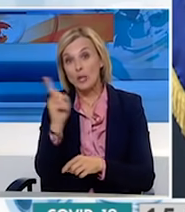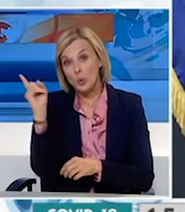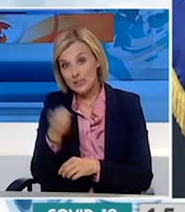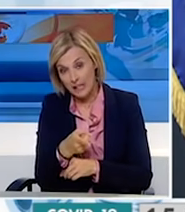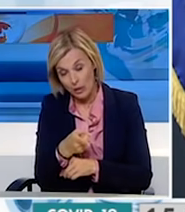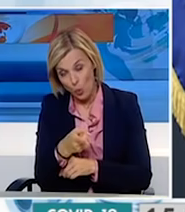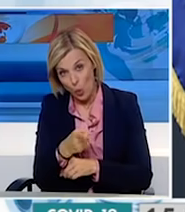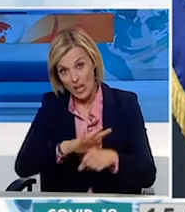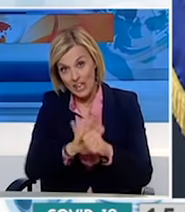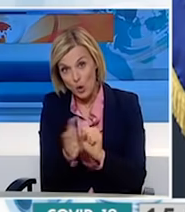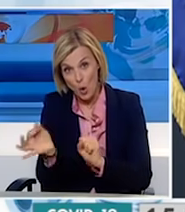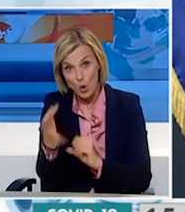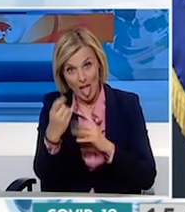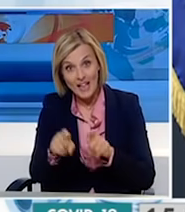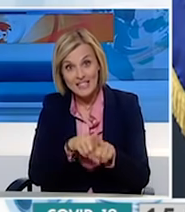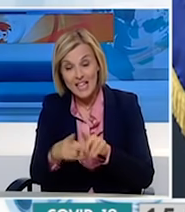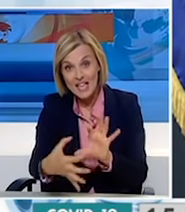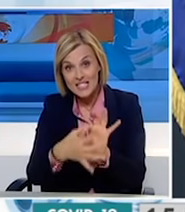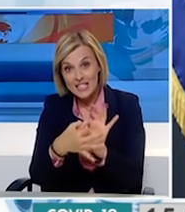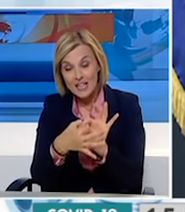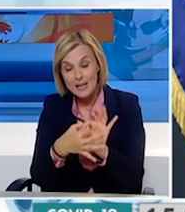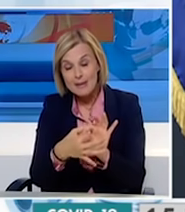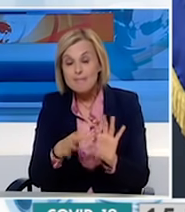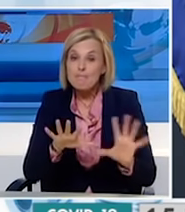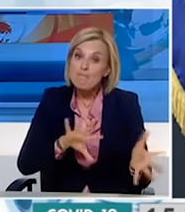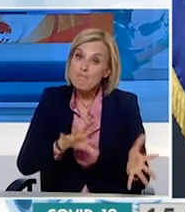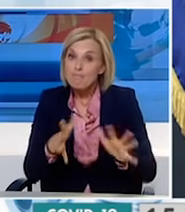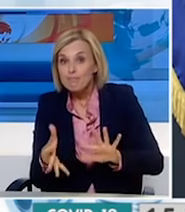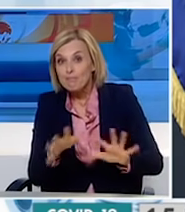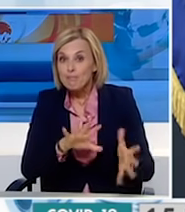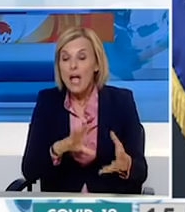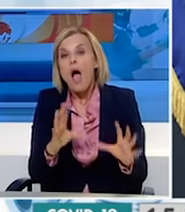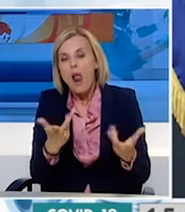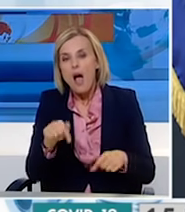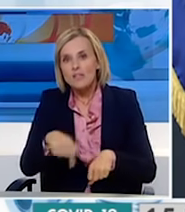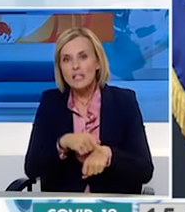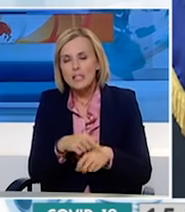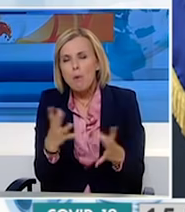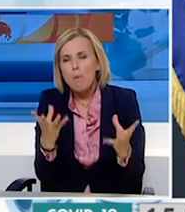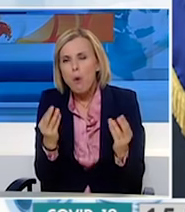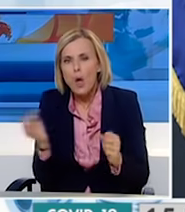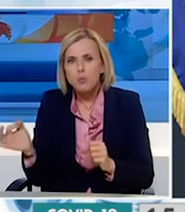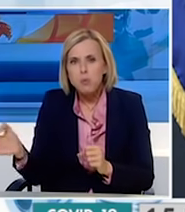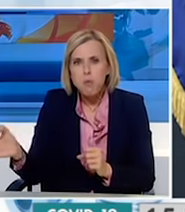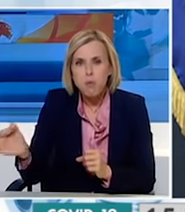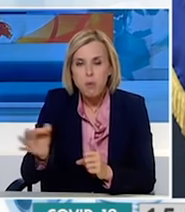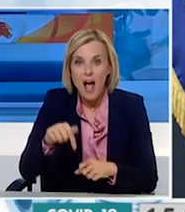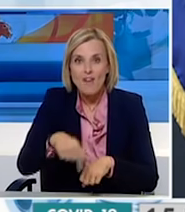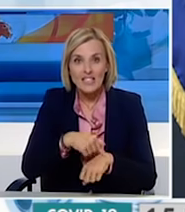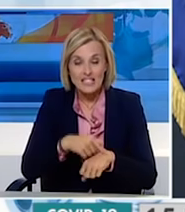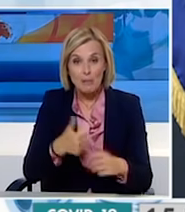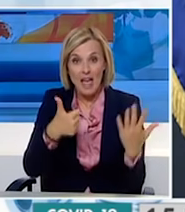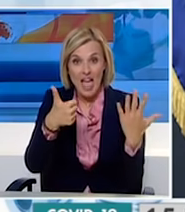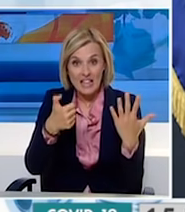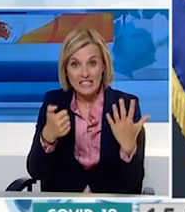τεκμηριωθεί 100%, γι' αυτό το ψάχνουν. Αλλά καταλαβαίνετε, όταν έχεις εκατοντάδες χιλιάδες κρούσματα, αυτή τη στιγμή 60.000 παιδιά, ας πούμε,